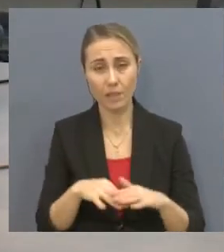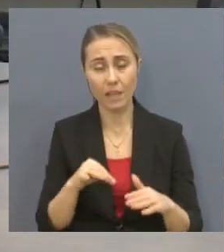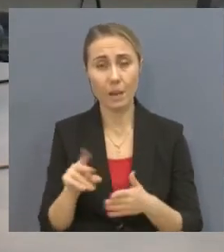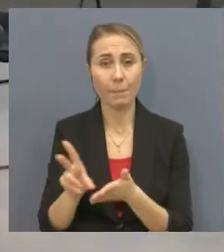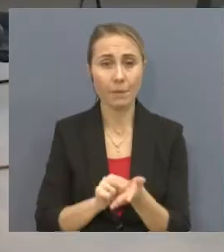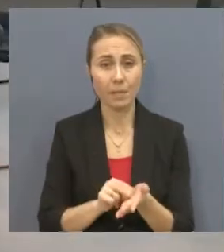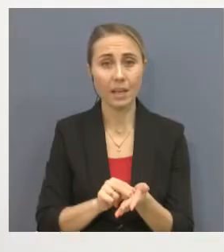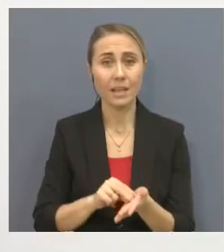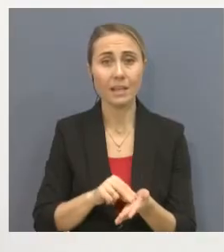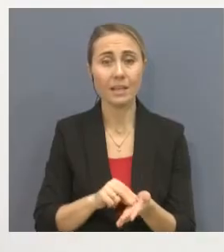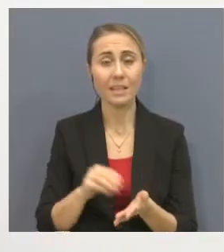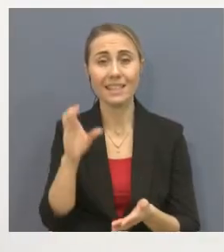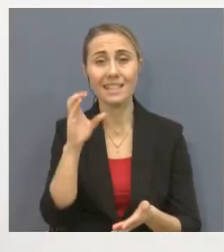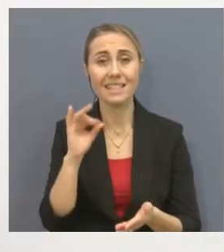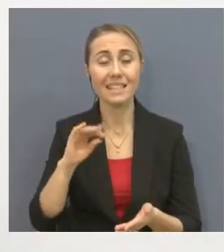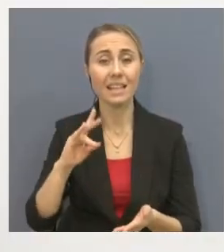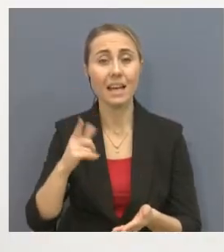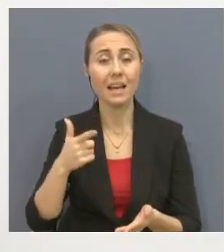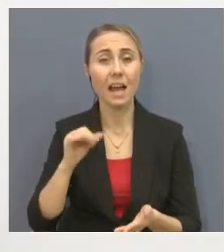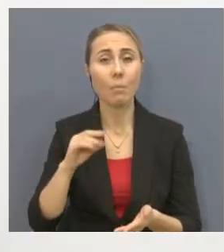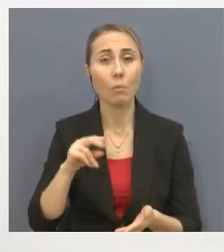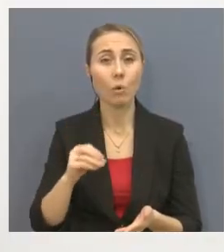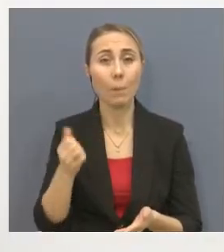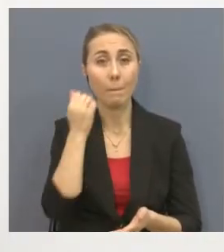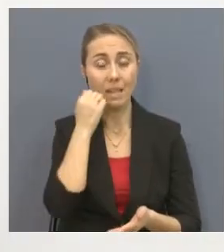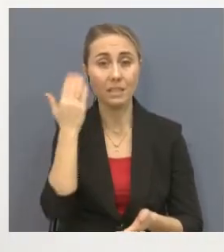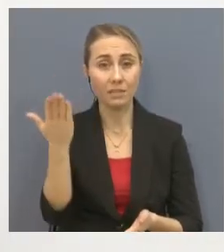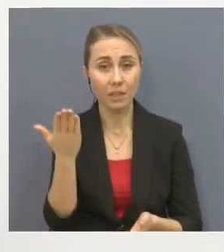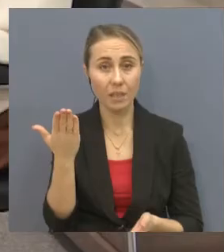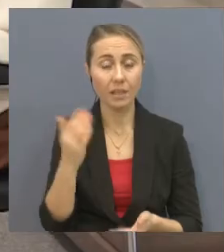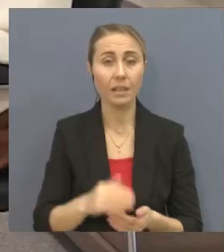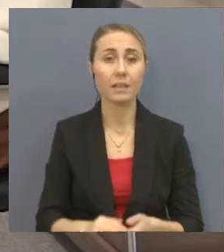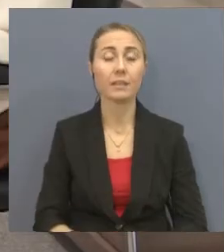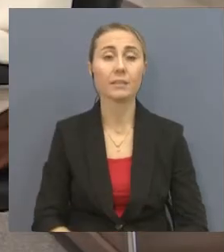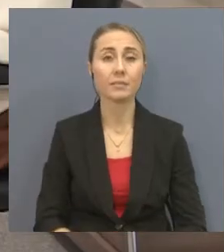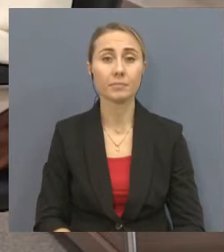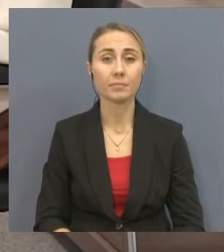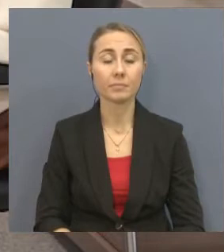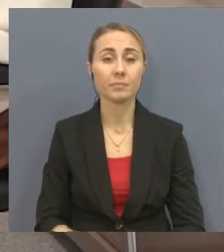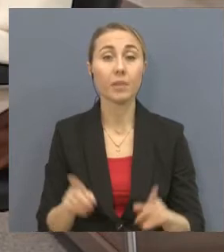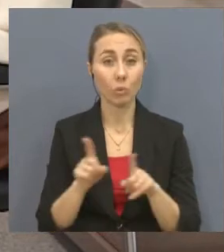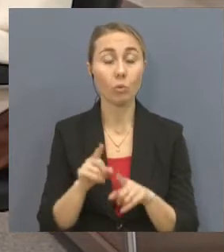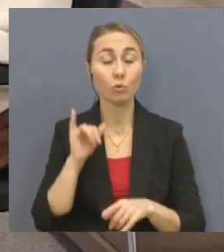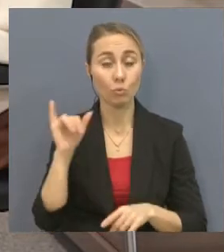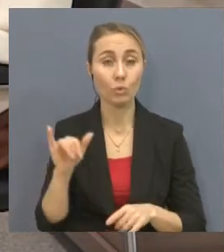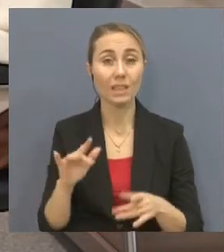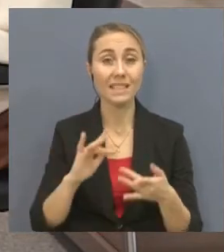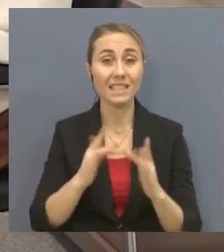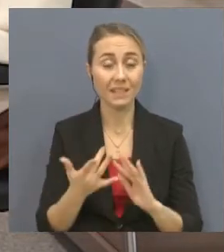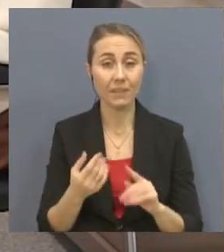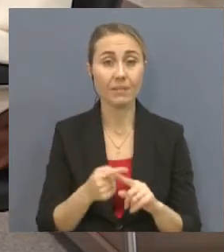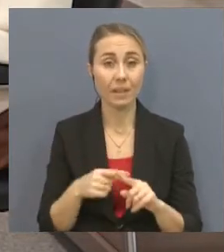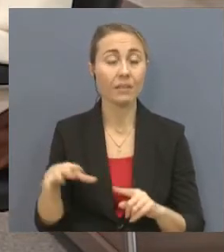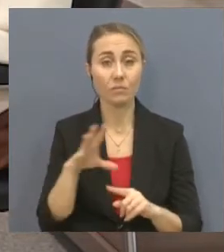пример это пример сингапура москвы ближе к нам которые более